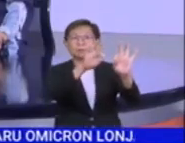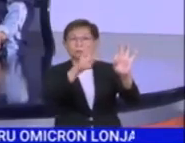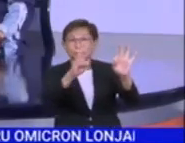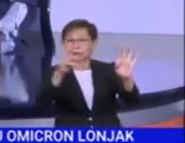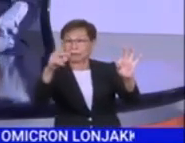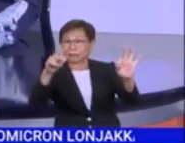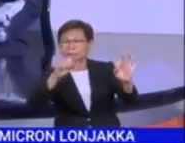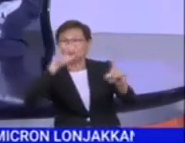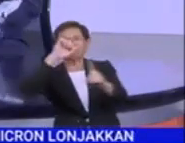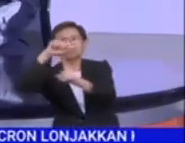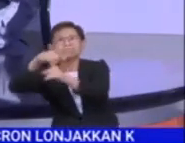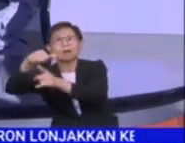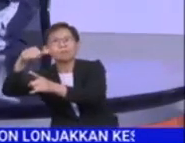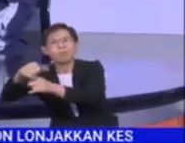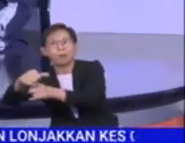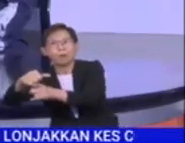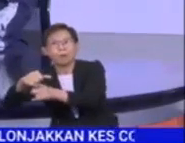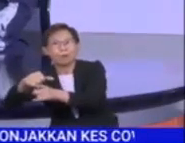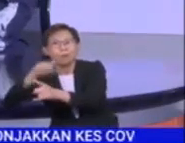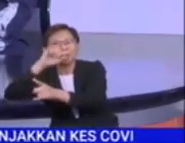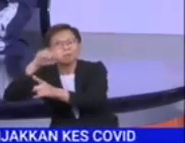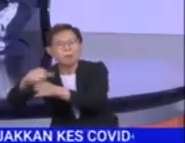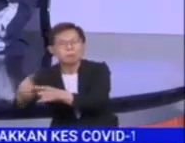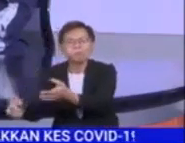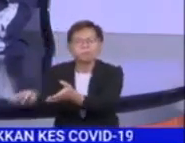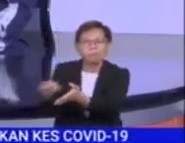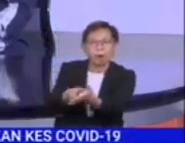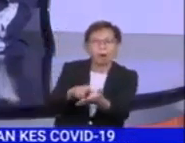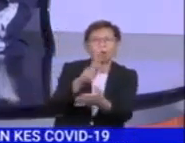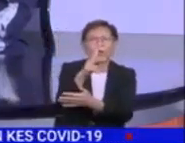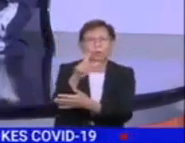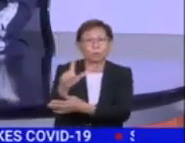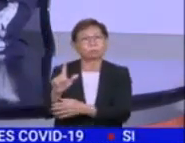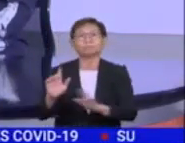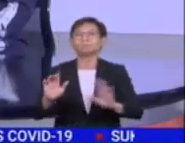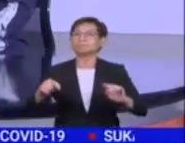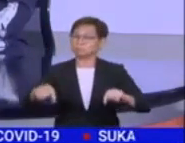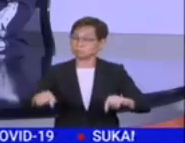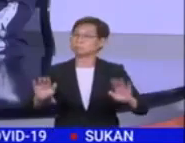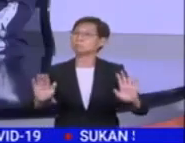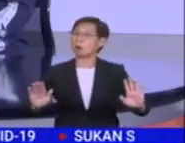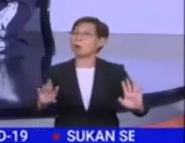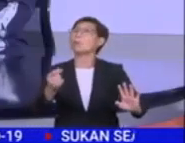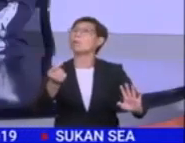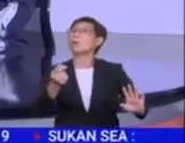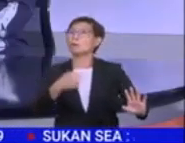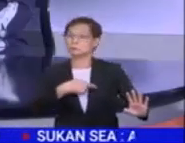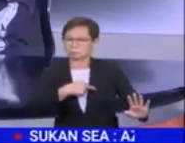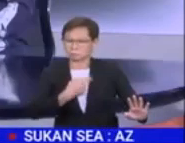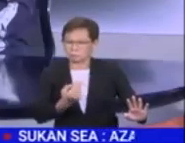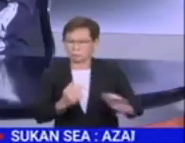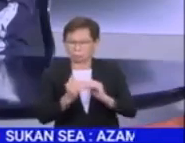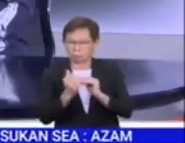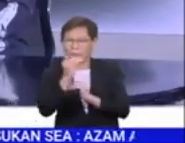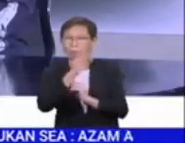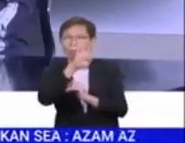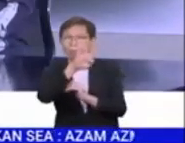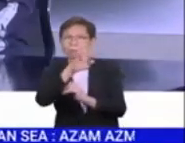996 kes penipuan atau scam dilaporkan di Kuala Lumpur sahaja dengan nilai kerugian melebihi